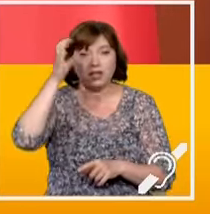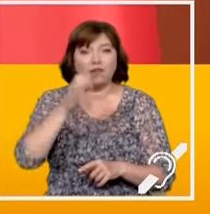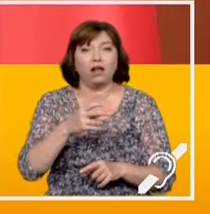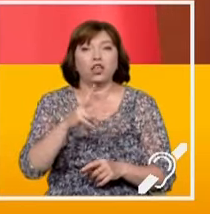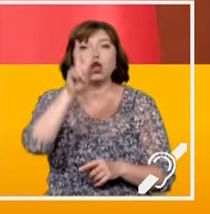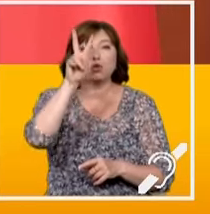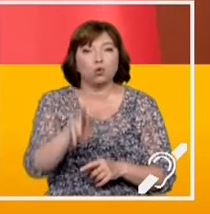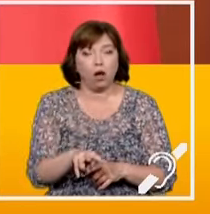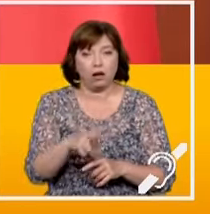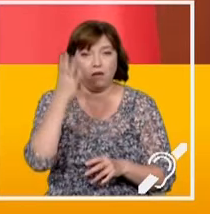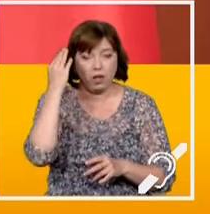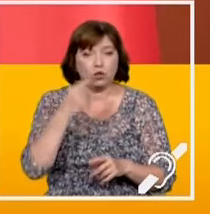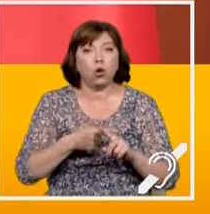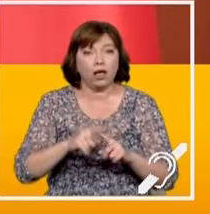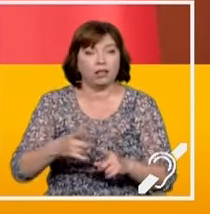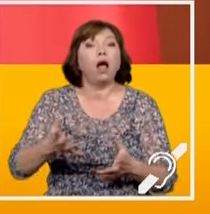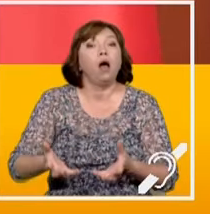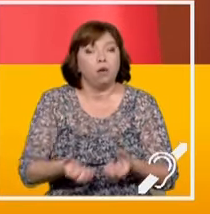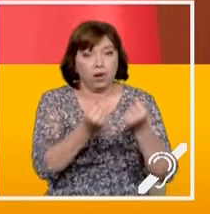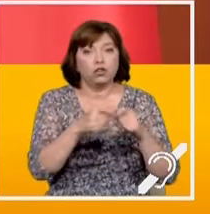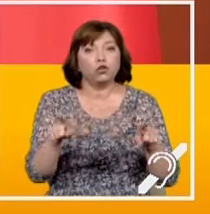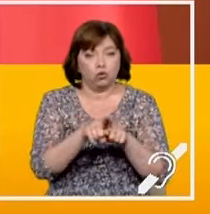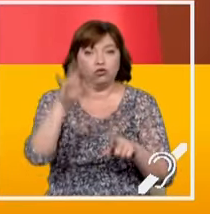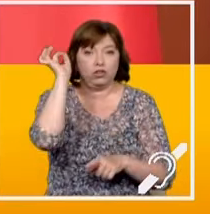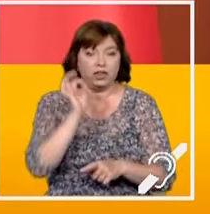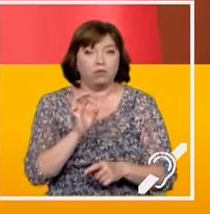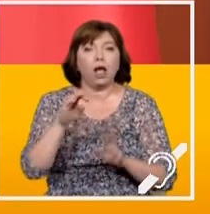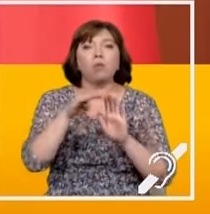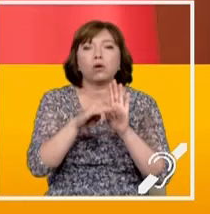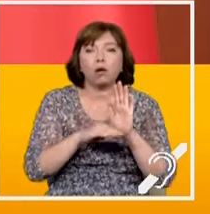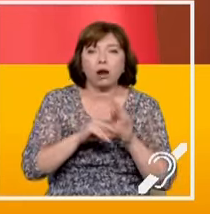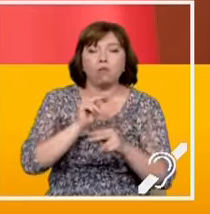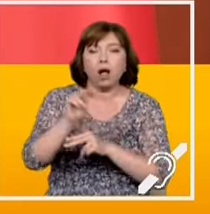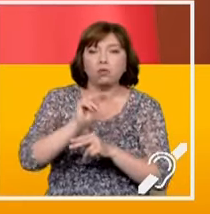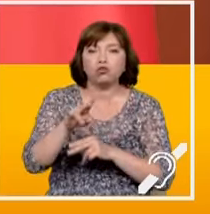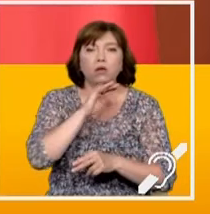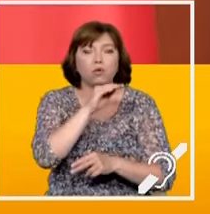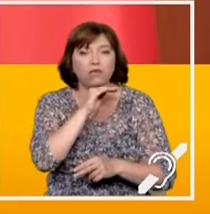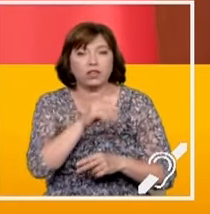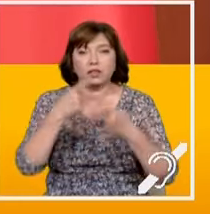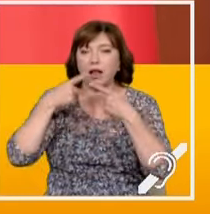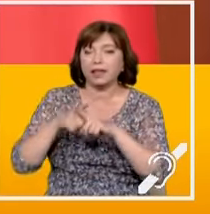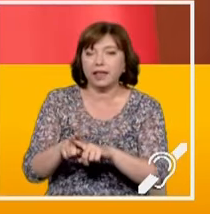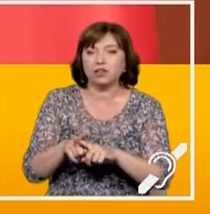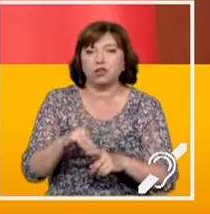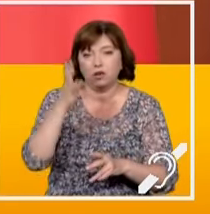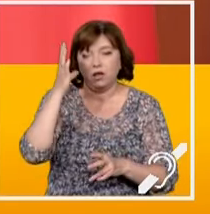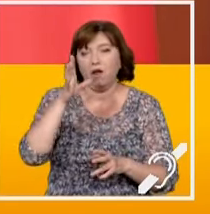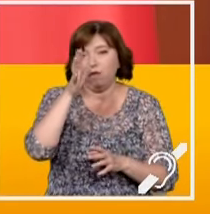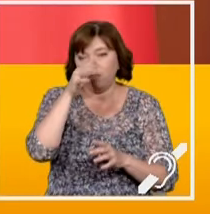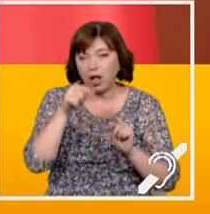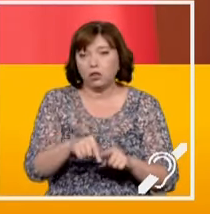Republica Moldova este sprijinit de către Germania, cu programe de formare profesională, tehnică, în